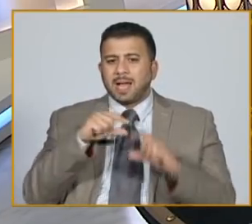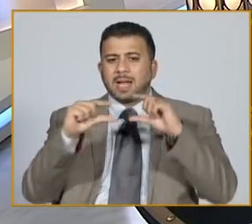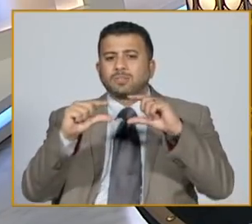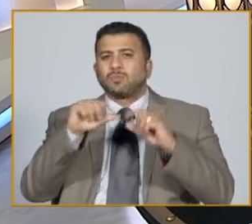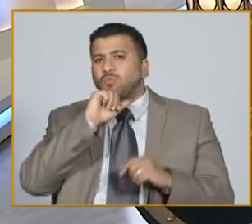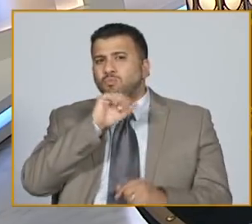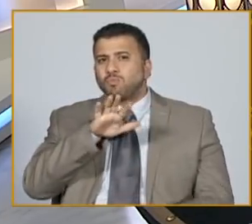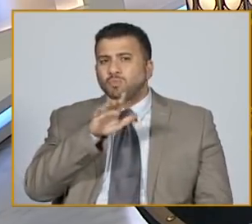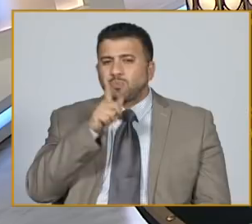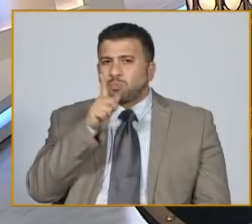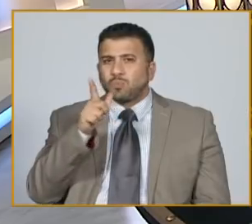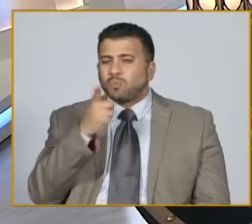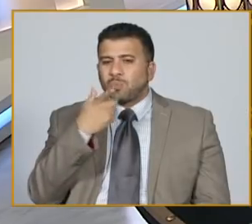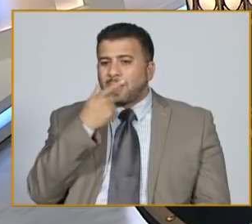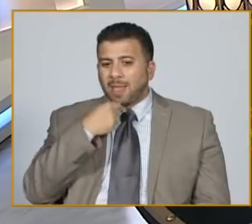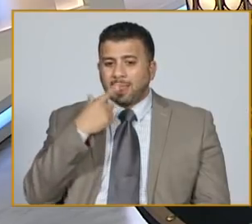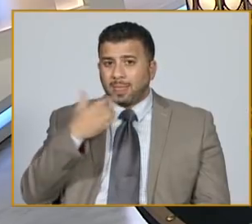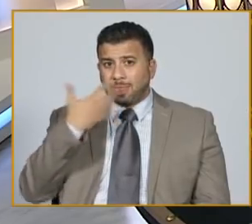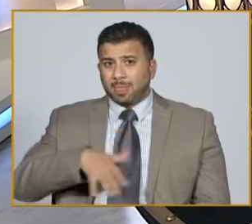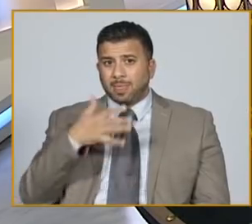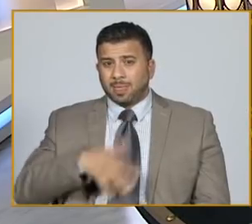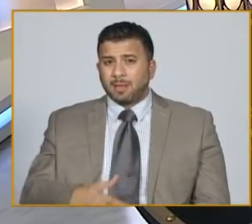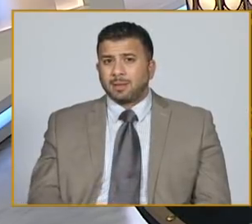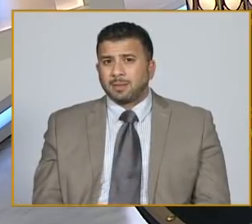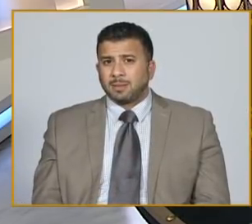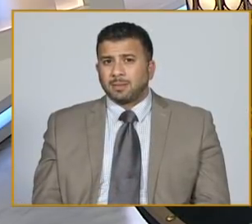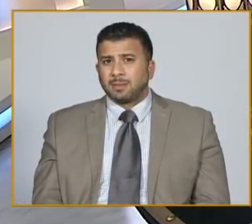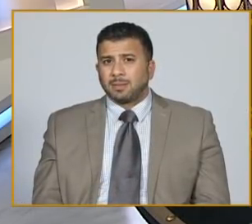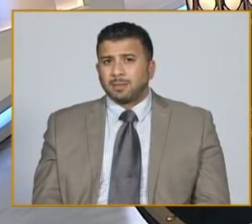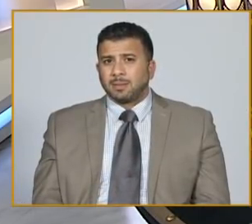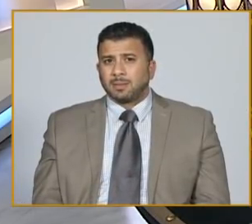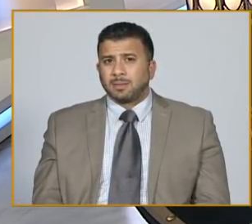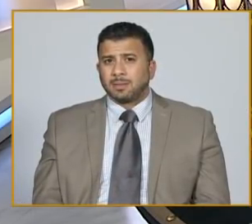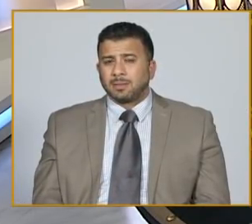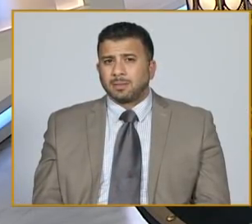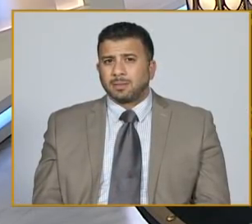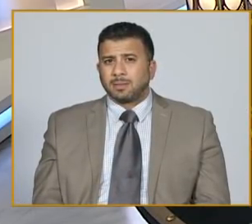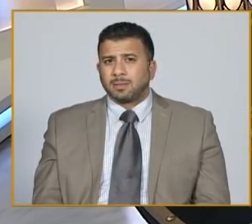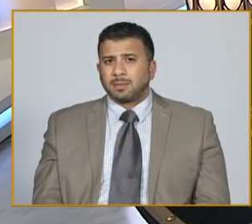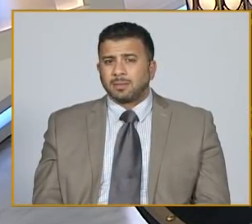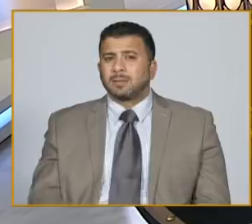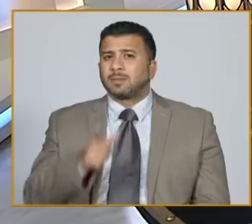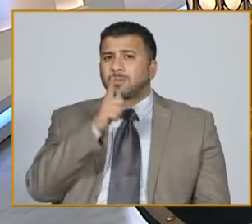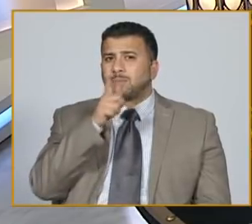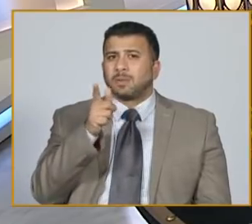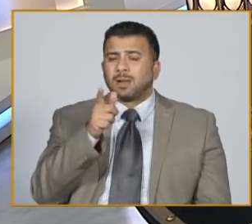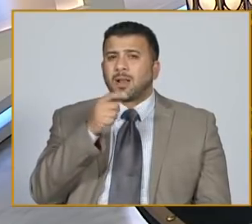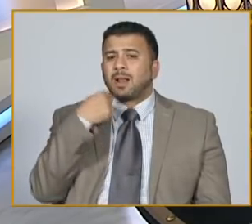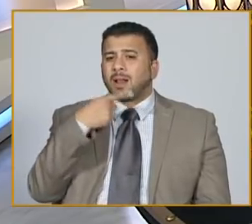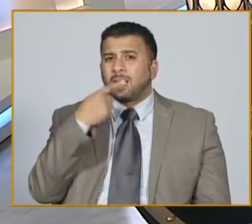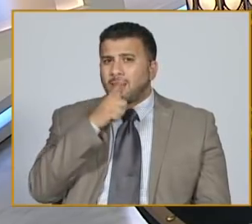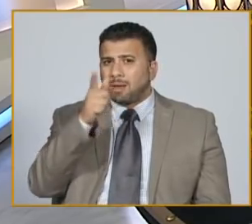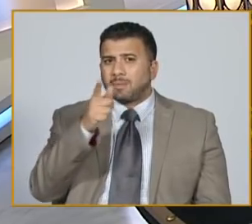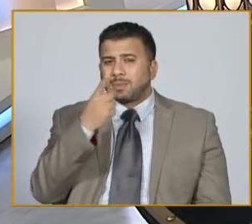إن العيشة هاتي الختمة، قالت أنا حائض، قالت ليس أنت حائض بيدي. هل هذا الكلام صحيح أم